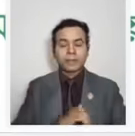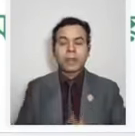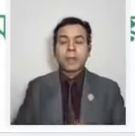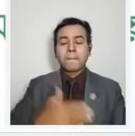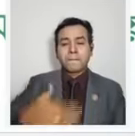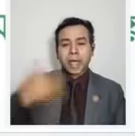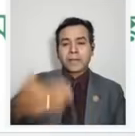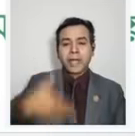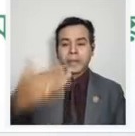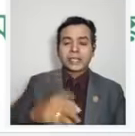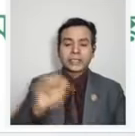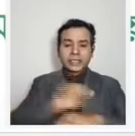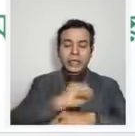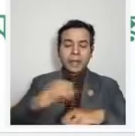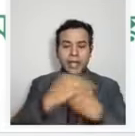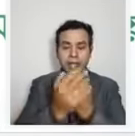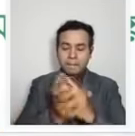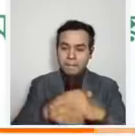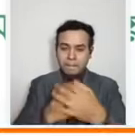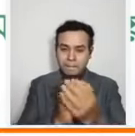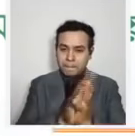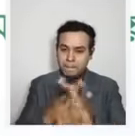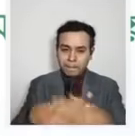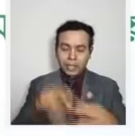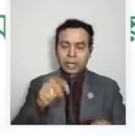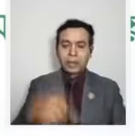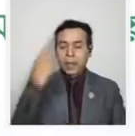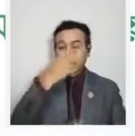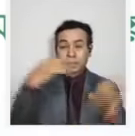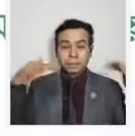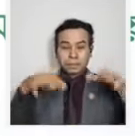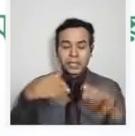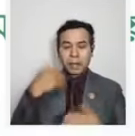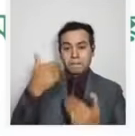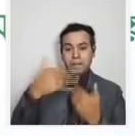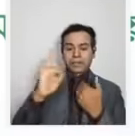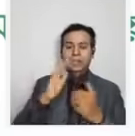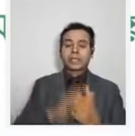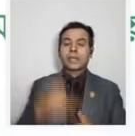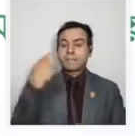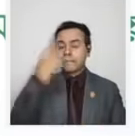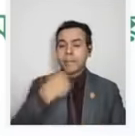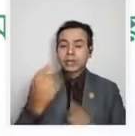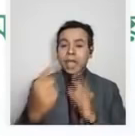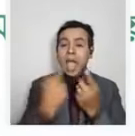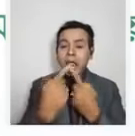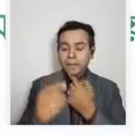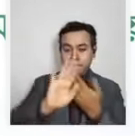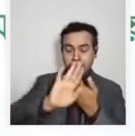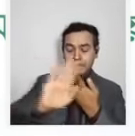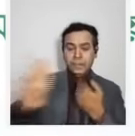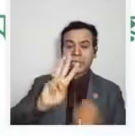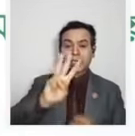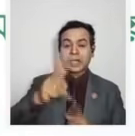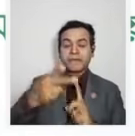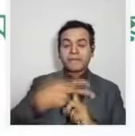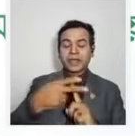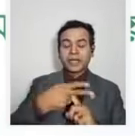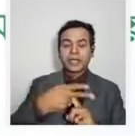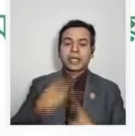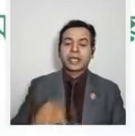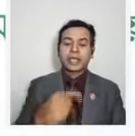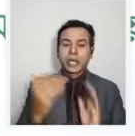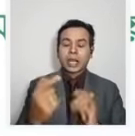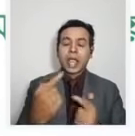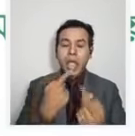সুরক্ষিত থাকার যে উপায়গুলো, মাস্ক ব্যবহার করা, বারবার সাবান পানি দিয়ে 20 সেকেন্ড ধরে হাত ধোয়া, জনসমাবেশ এড়িয়ে